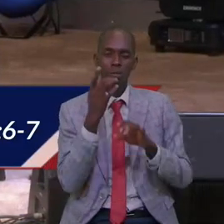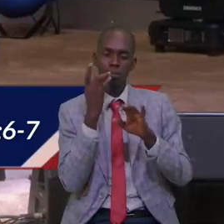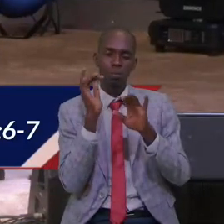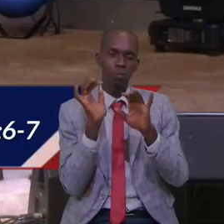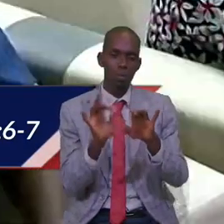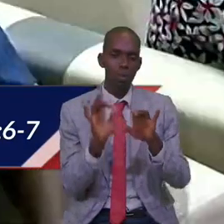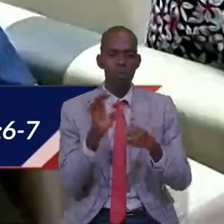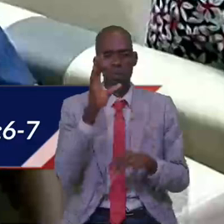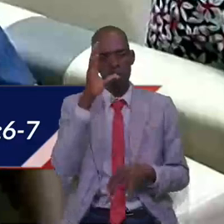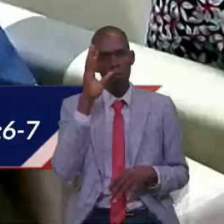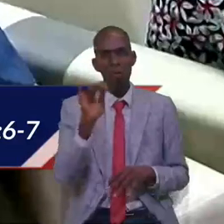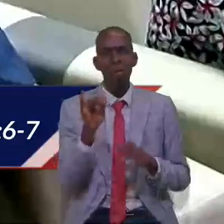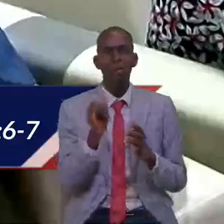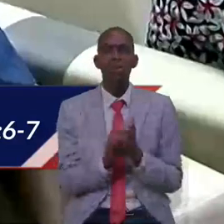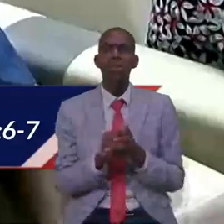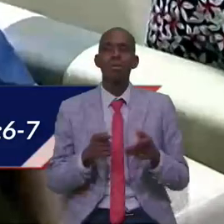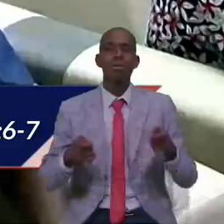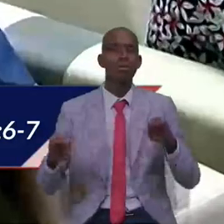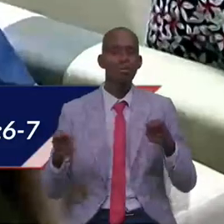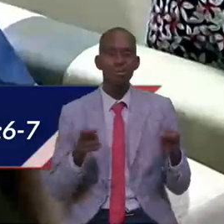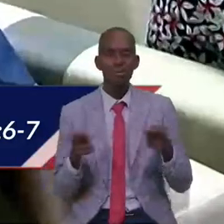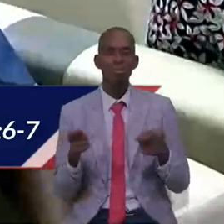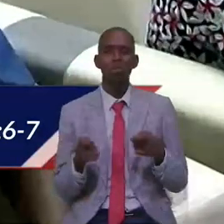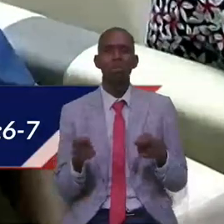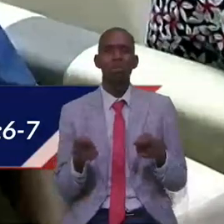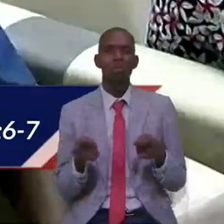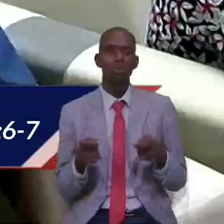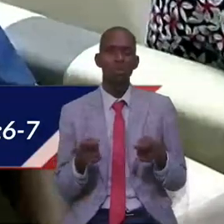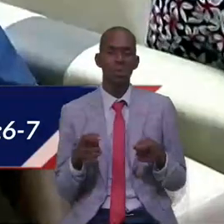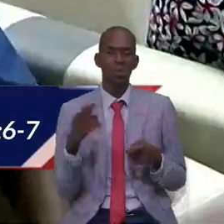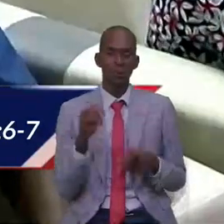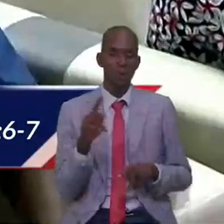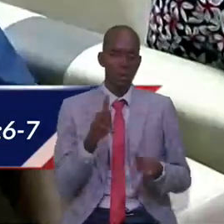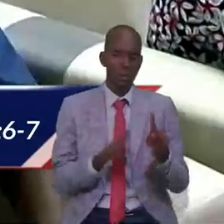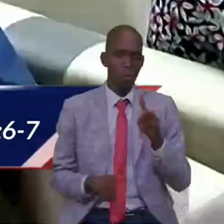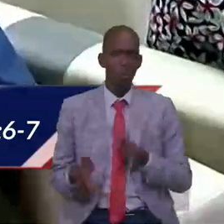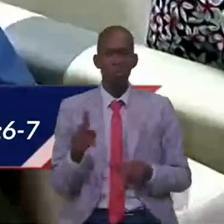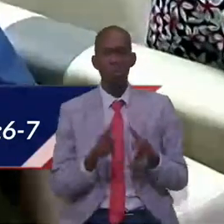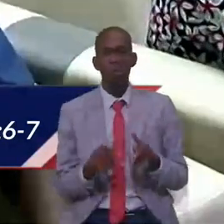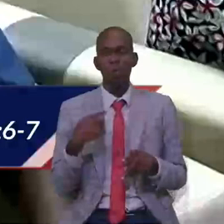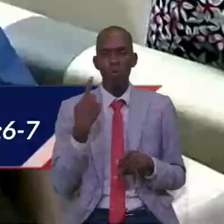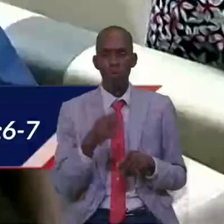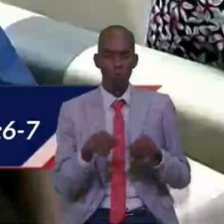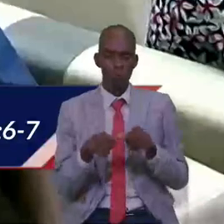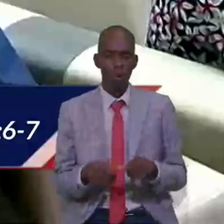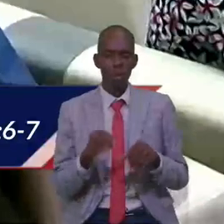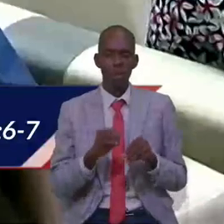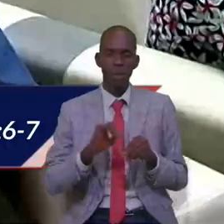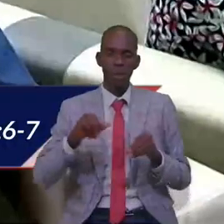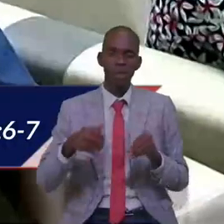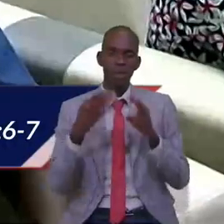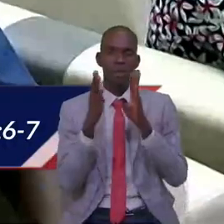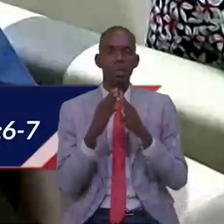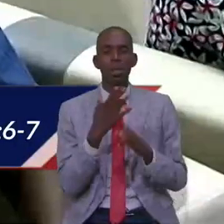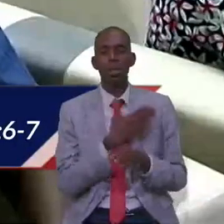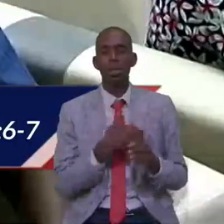Moqueur, vous qui dominez sur ce peuple de Jérusalem. Il nous dit au